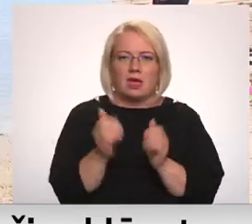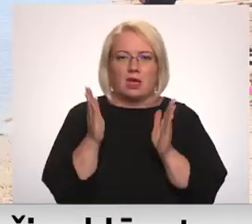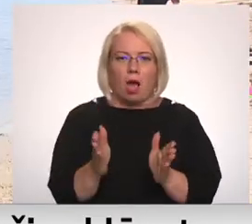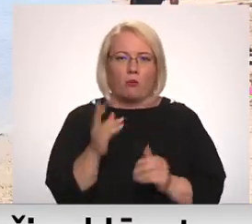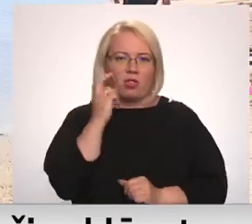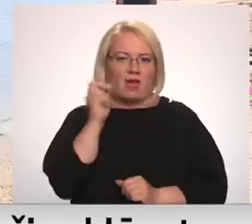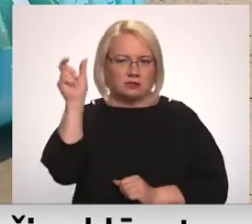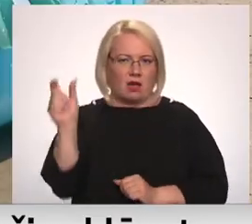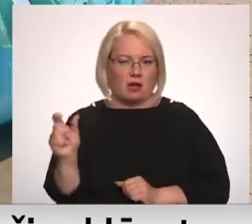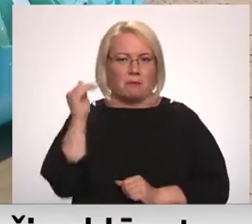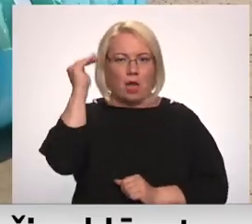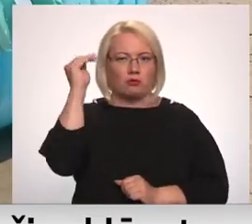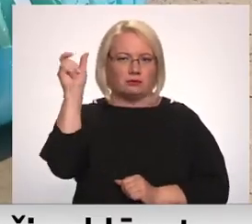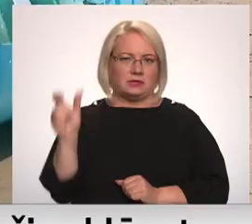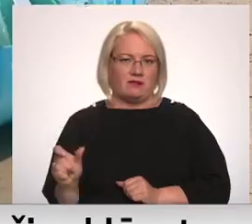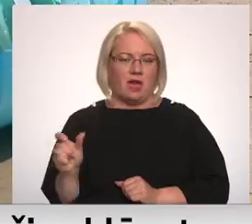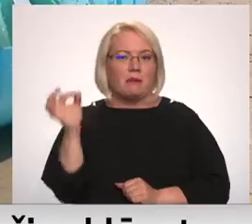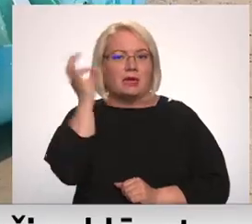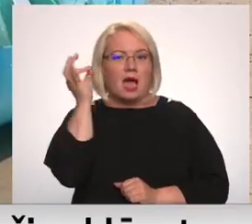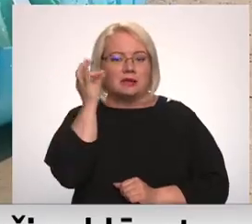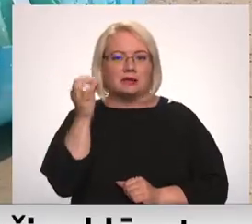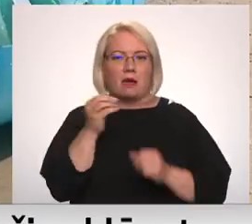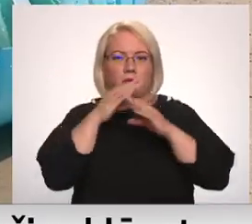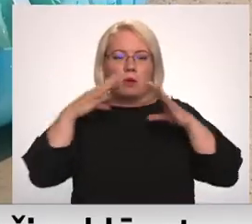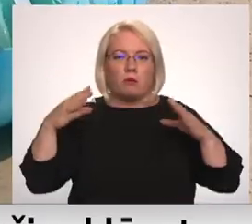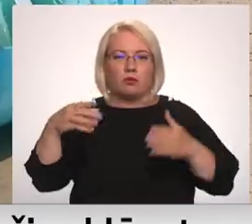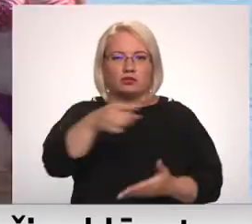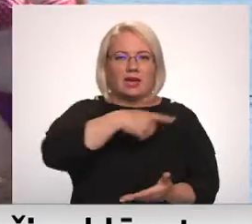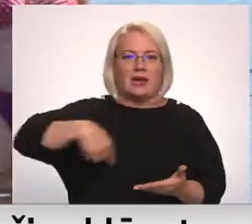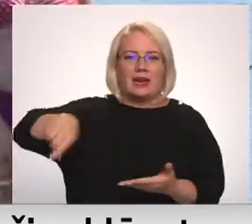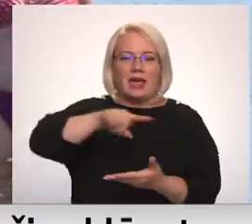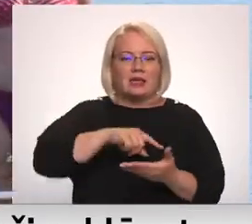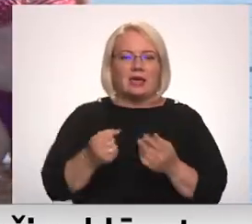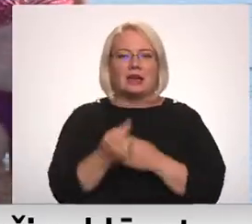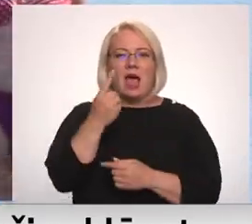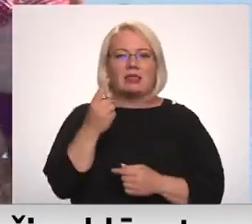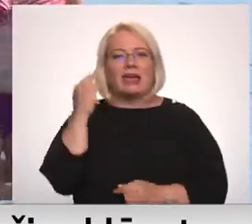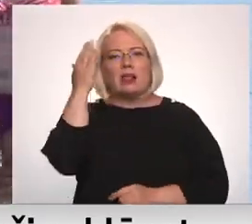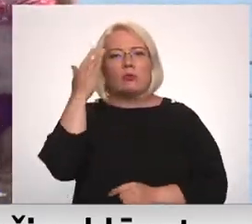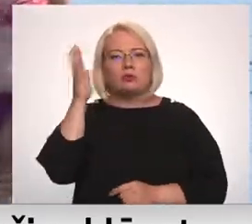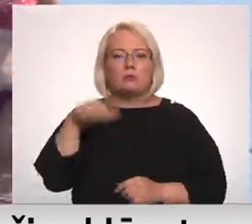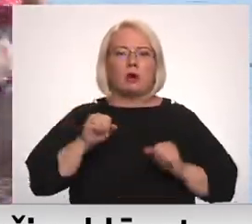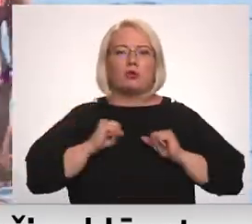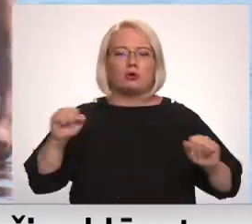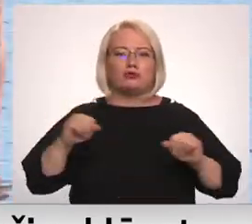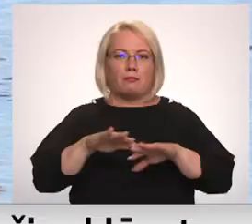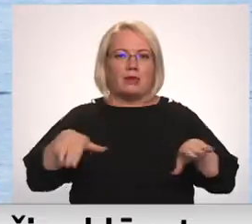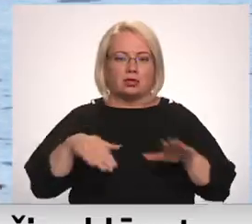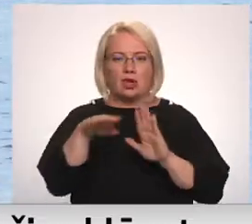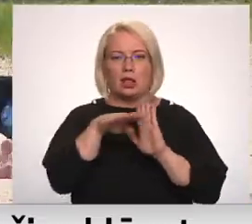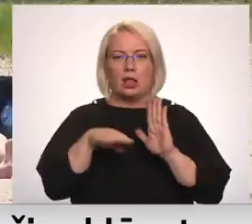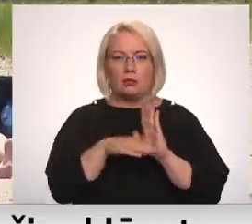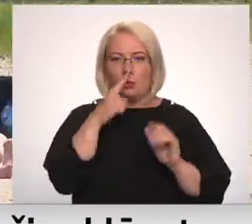kādam pieaugušam cilvēkam. Jāatceras, ka piepūšamie riņķi rada tikai ilūziju par drošāku peldēšanu. Likums numur viens